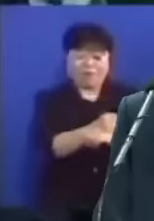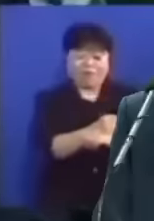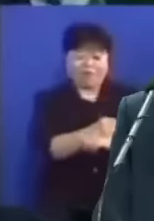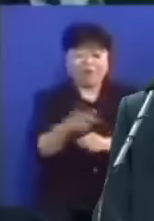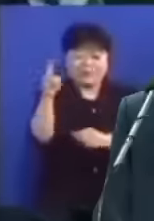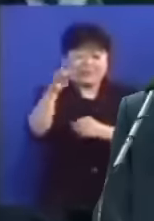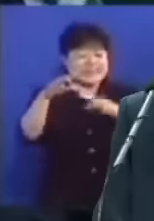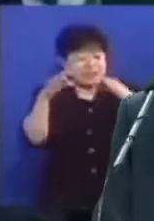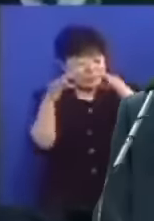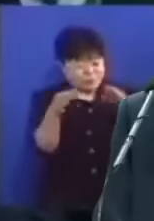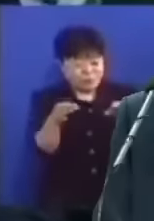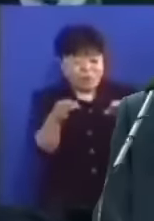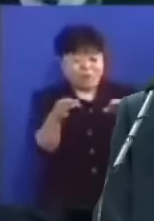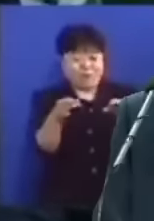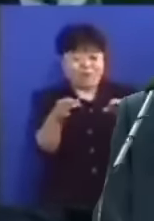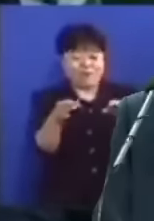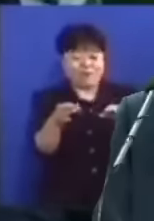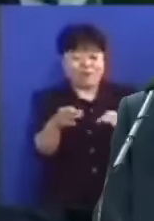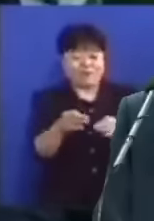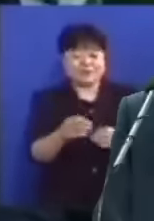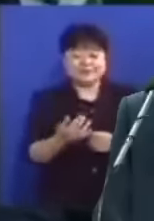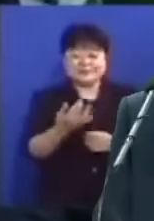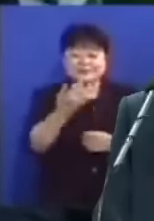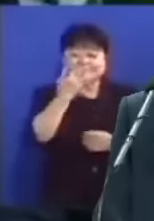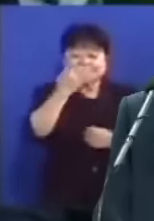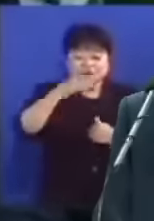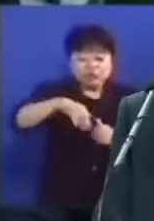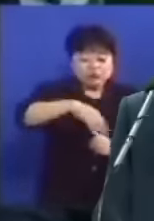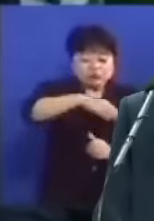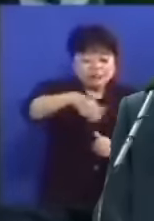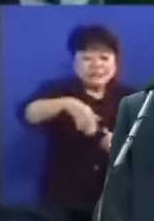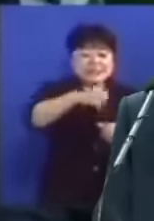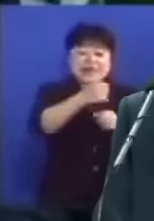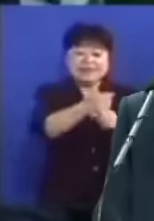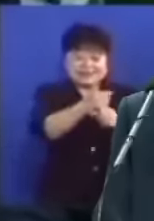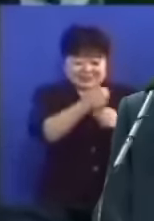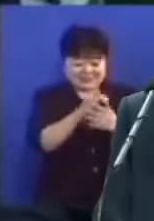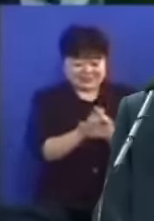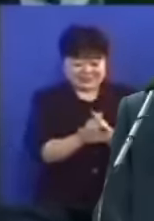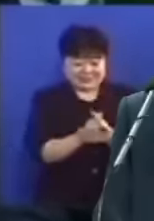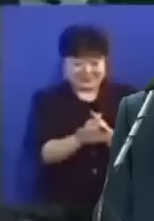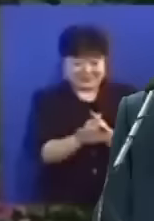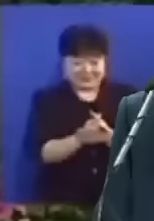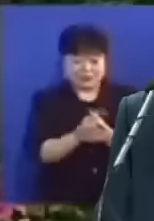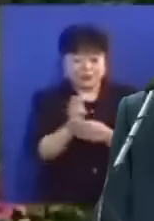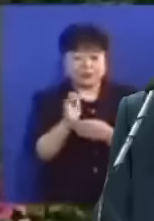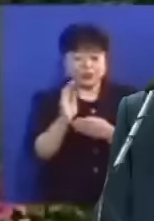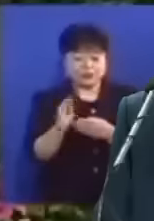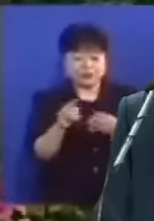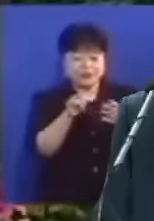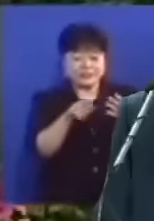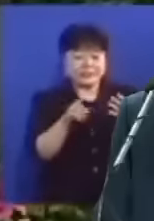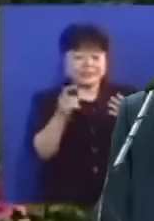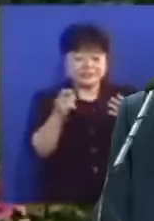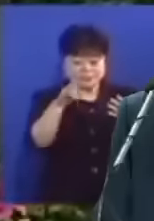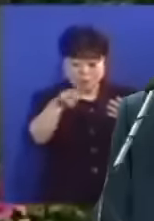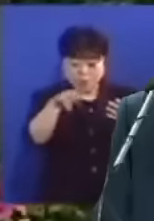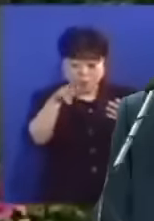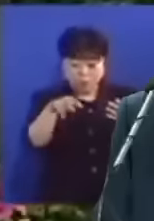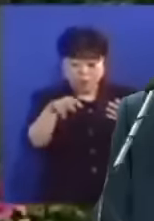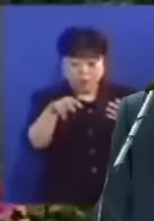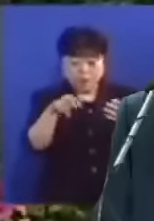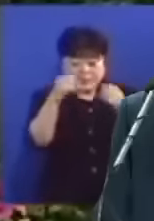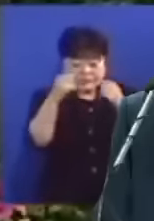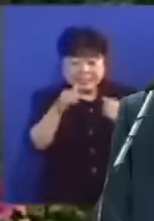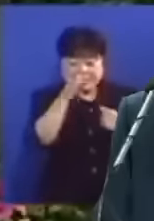그리고 찬미함으로 향기로운 분위기를 만들어줘야 되는 것입니다. 고린도 후서 4장 11절에 보면